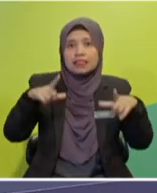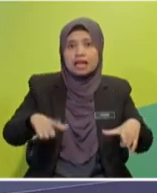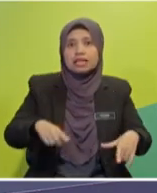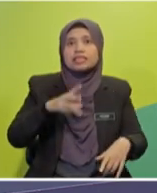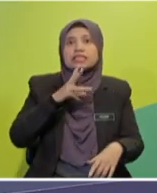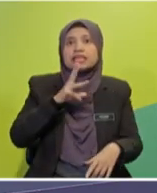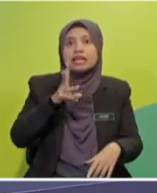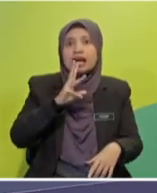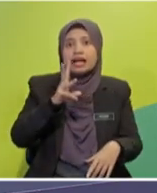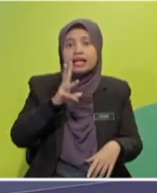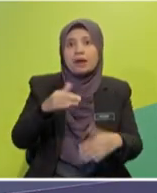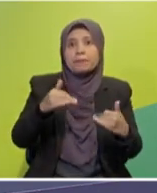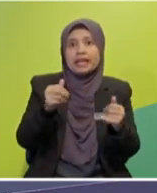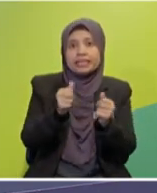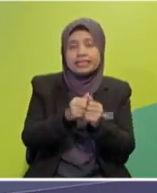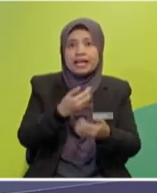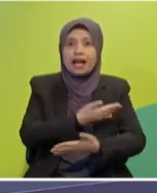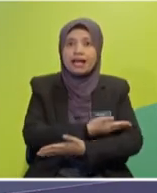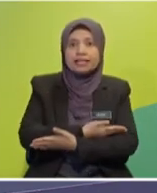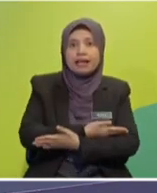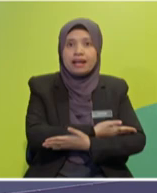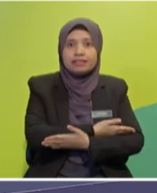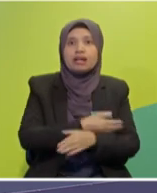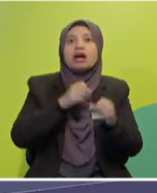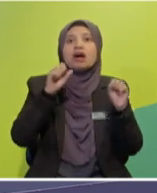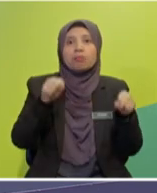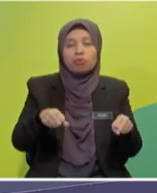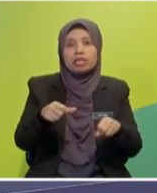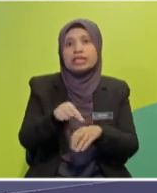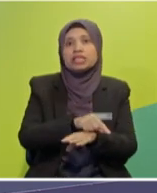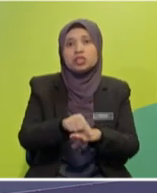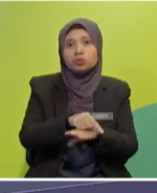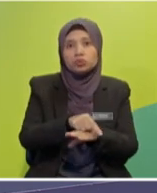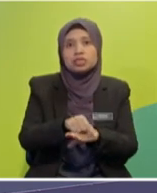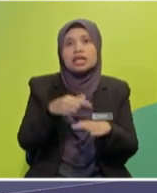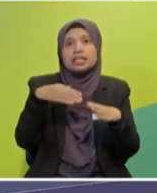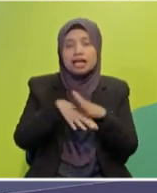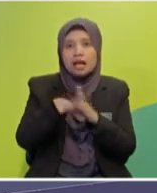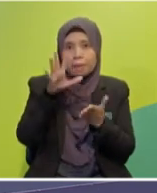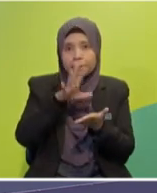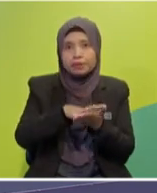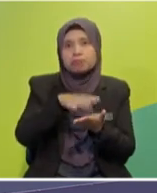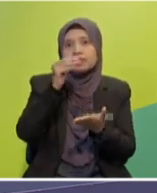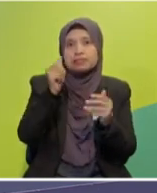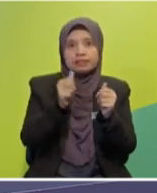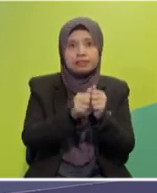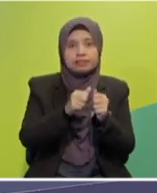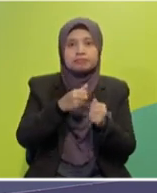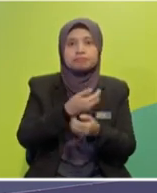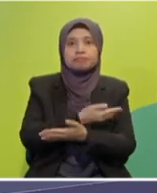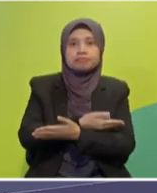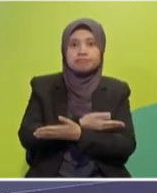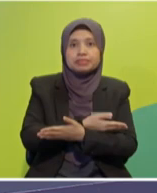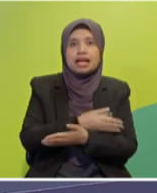dengan anak-anak. Jadi boleh digunakan pembelajaran dekat rumah bersama ayah, ibu. Boleh